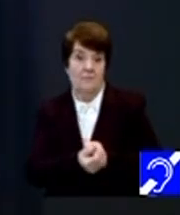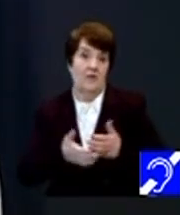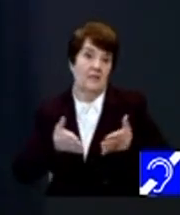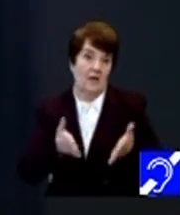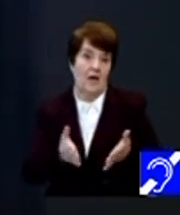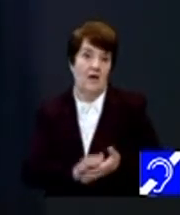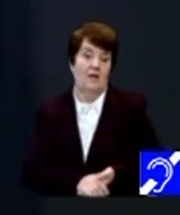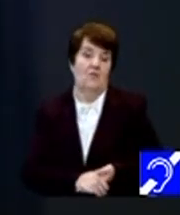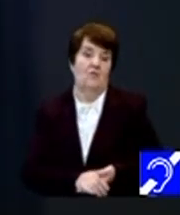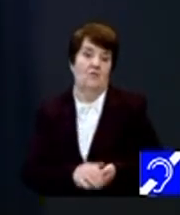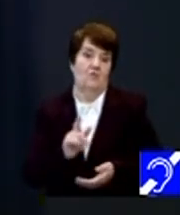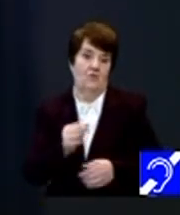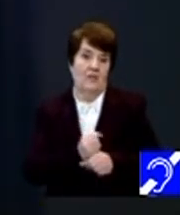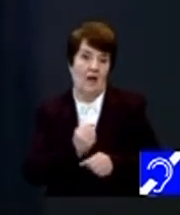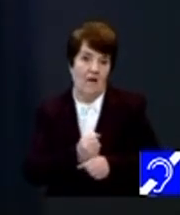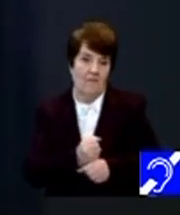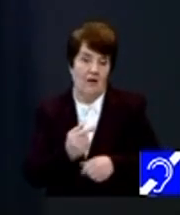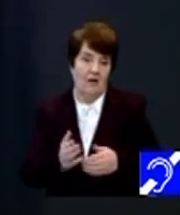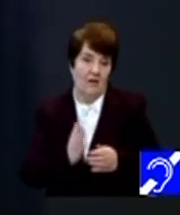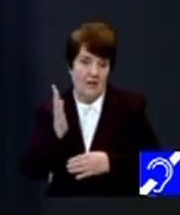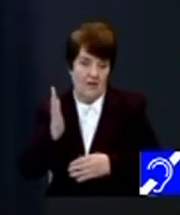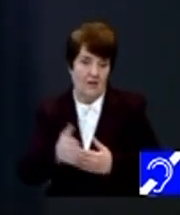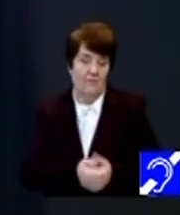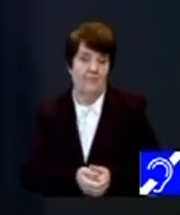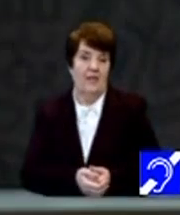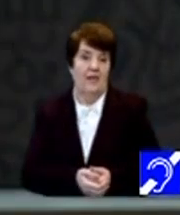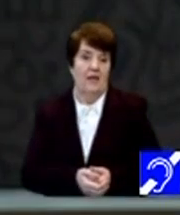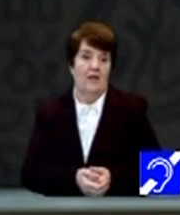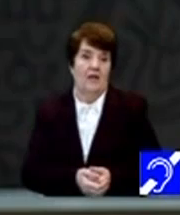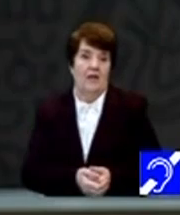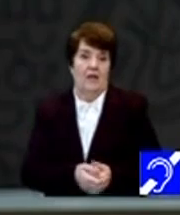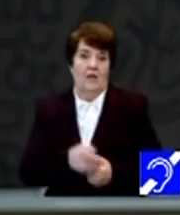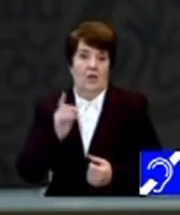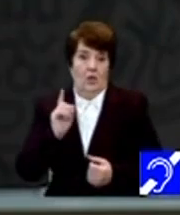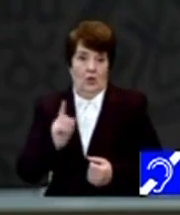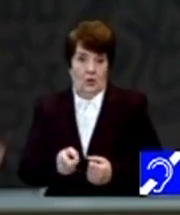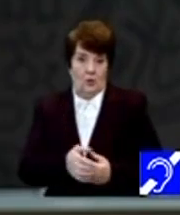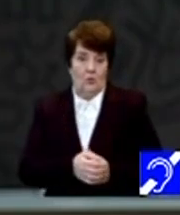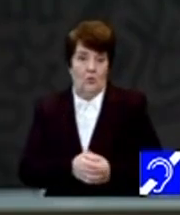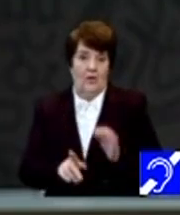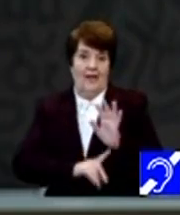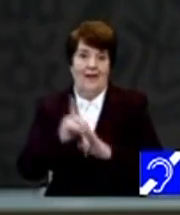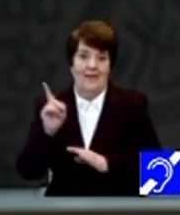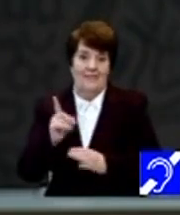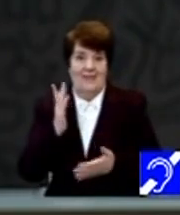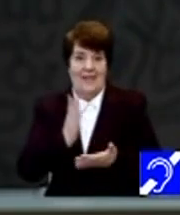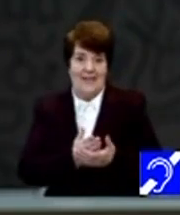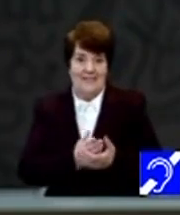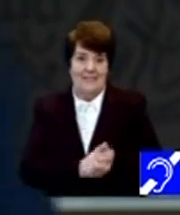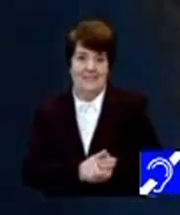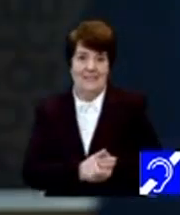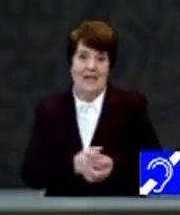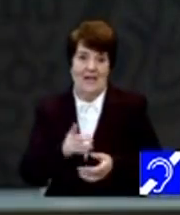mi-a schimbat puțin calea și de carieră și prioritățile în viață. Dar startup-ul care tu l-ai lansat,